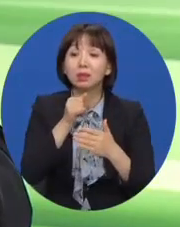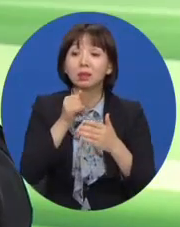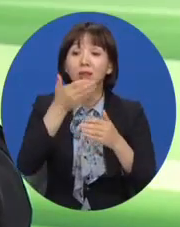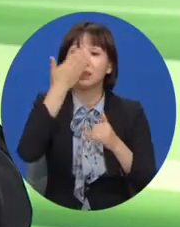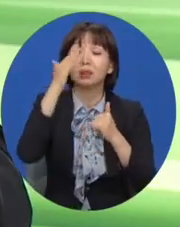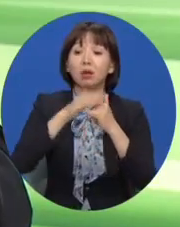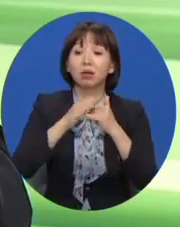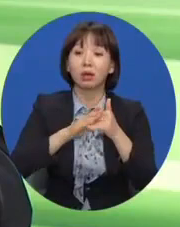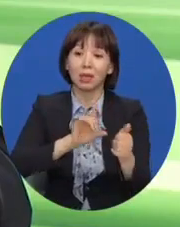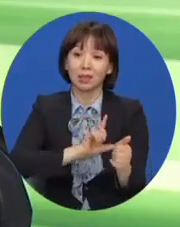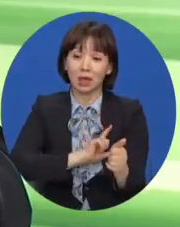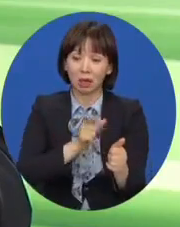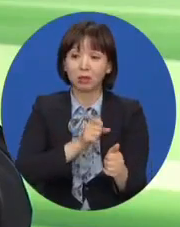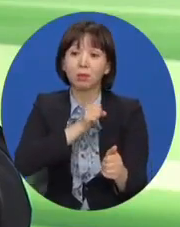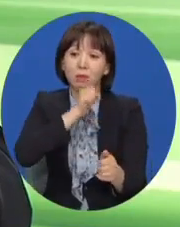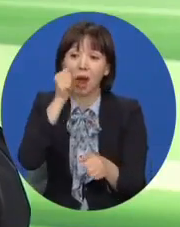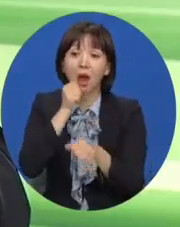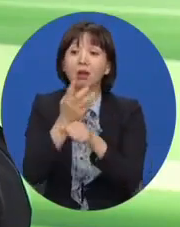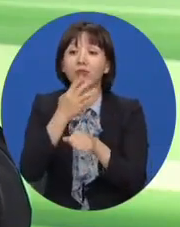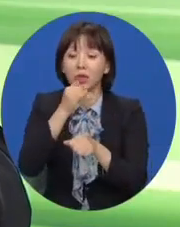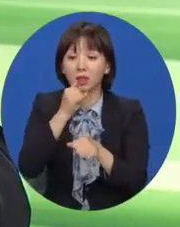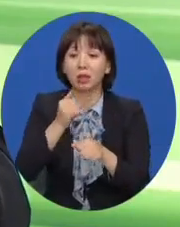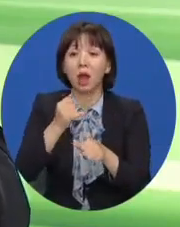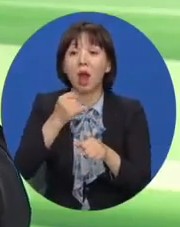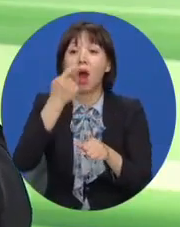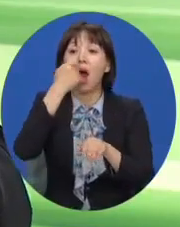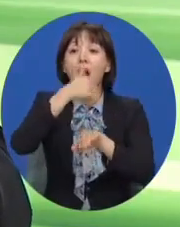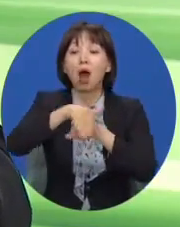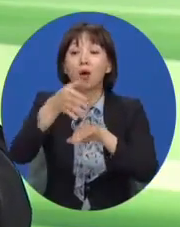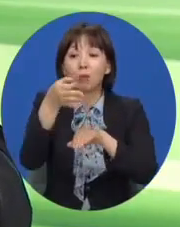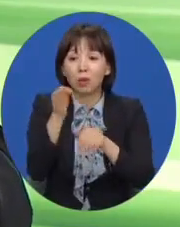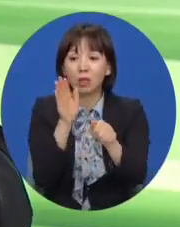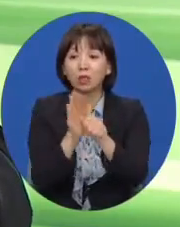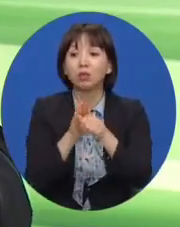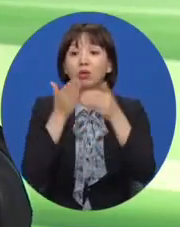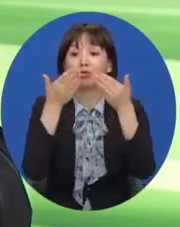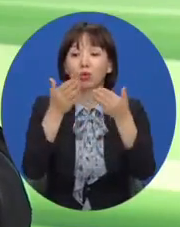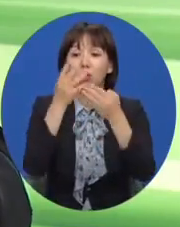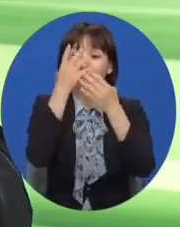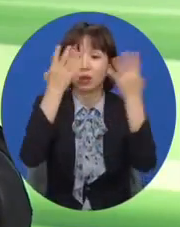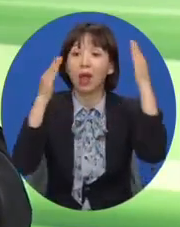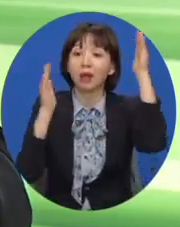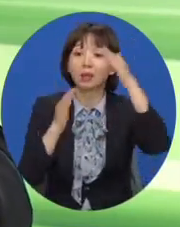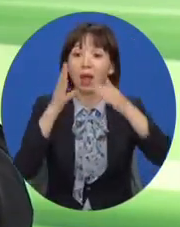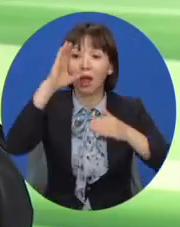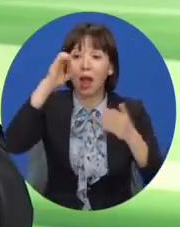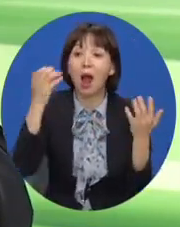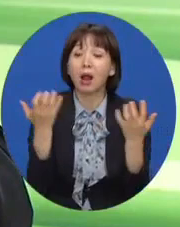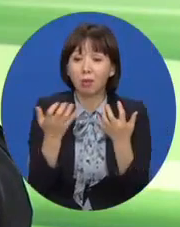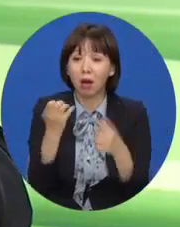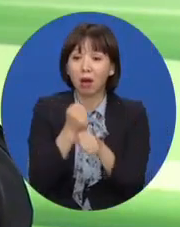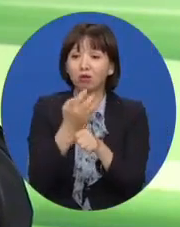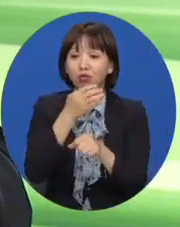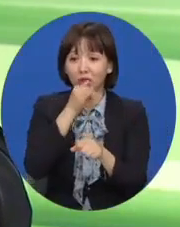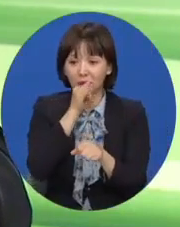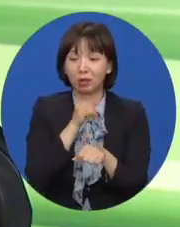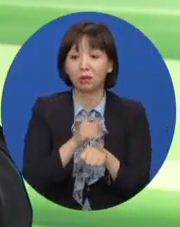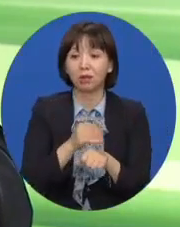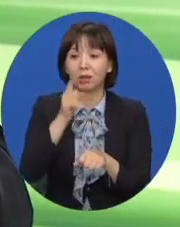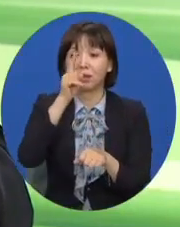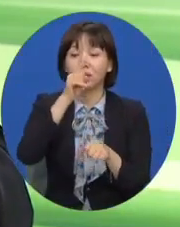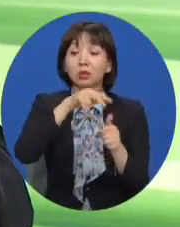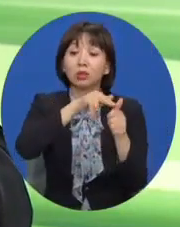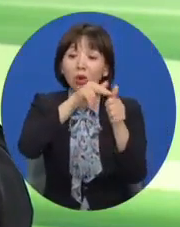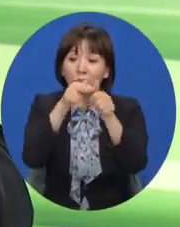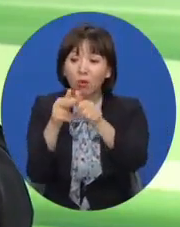자격증을 취득할 수 있는 학원비를 대준다든가 또 대학생들이 아르바이트를 할 수 있는 그런 그 정보도